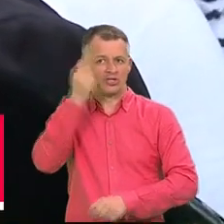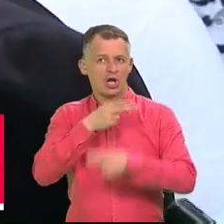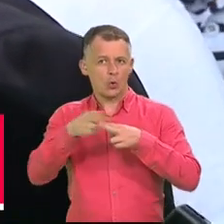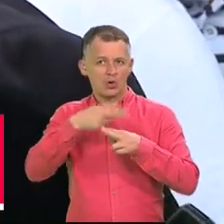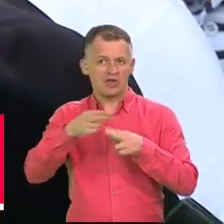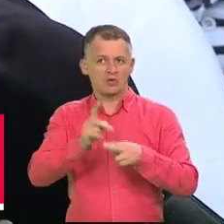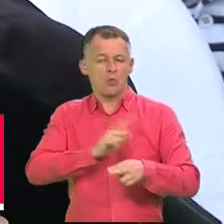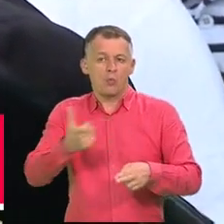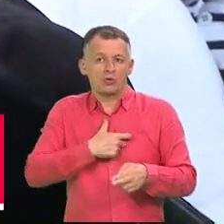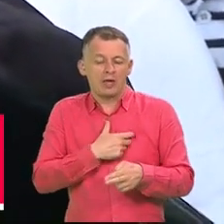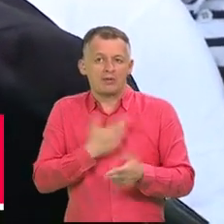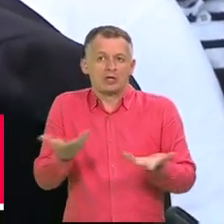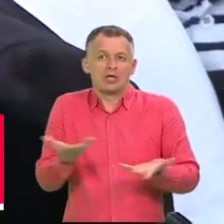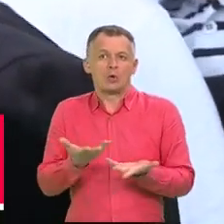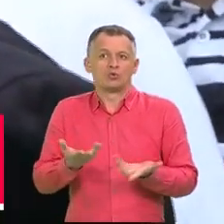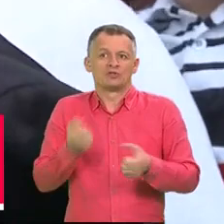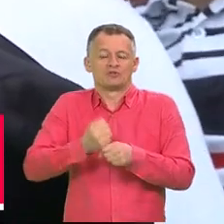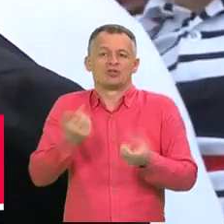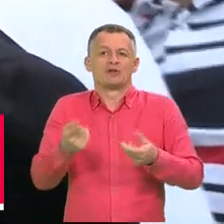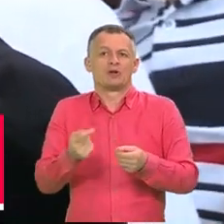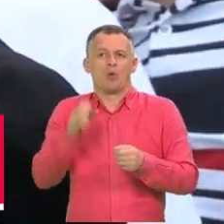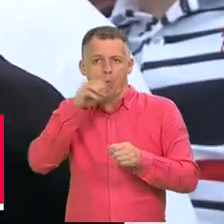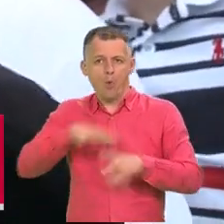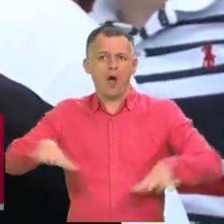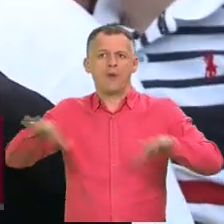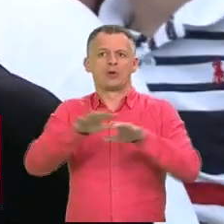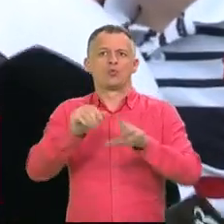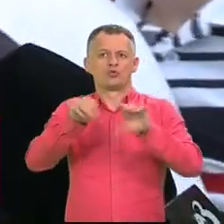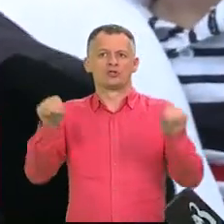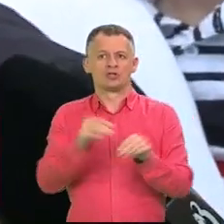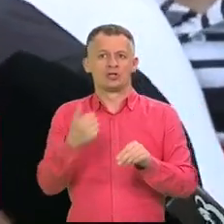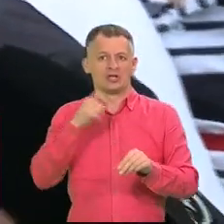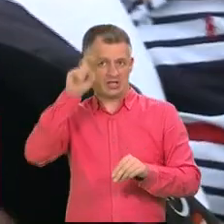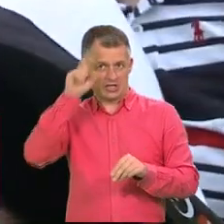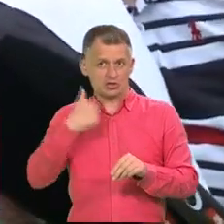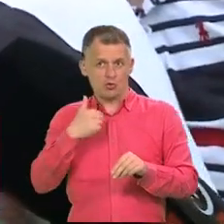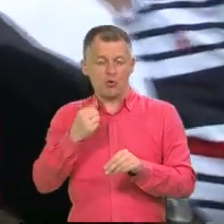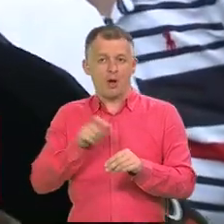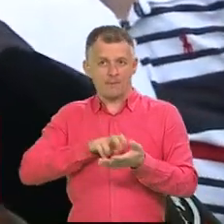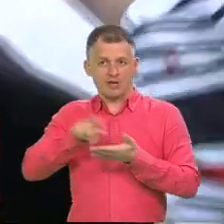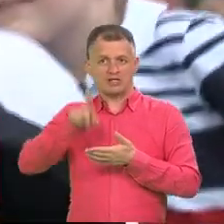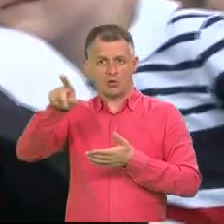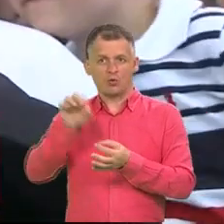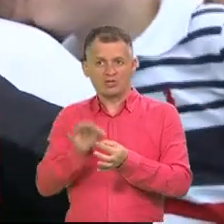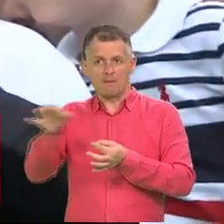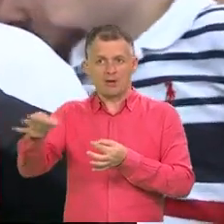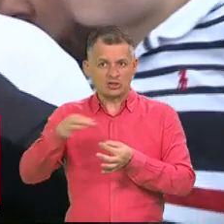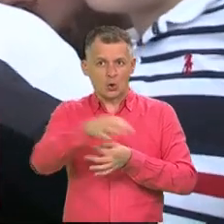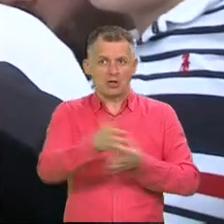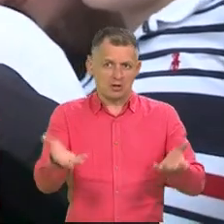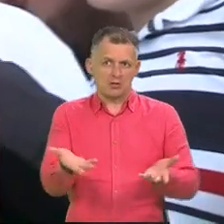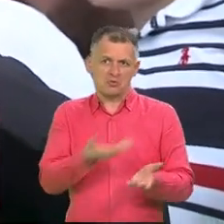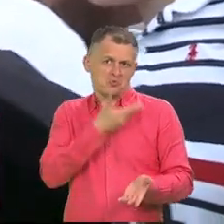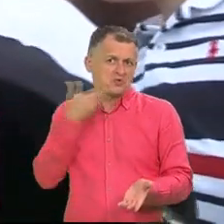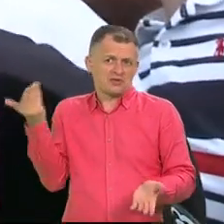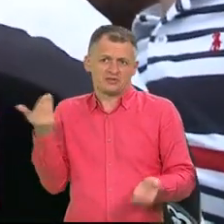previn. Cum să previn la o populație și cu agenți? Credeți că eu m-am dus să-i măsor? Eu m-am dus dacă primarul,